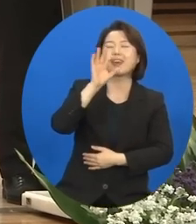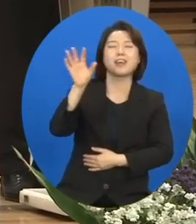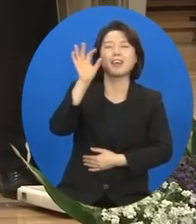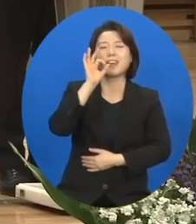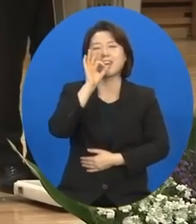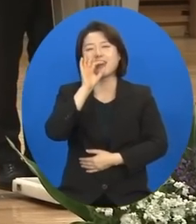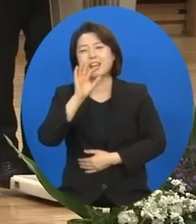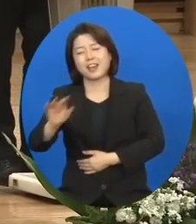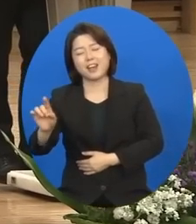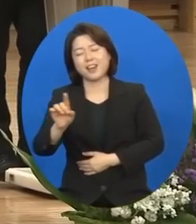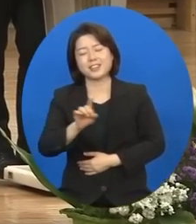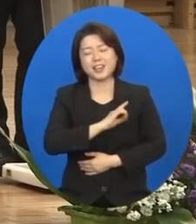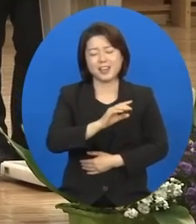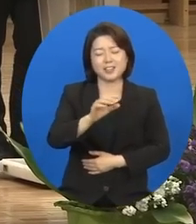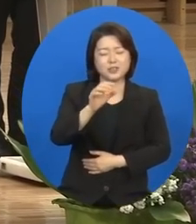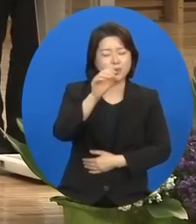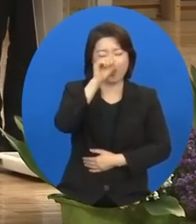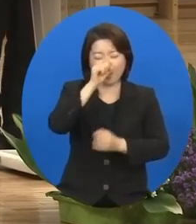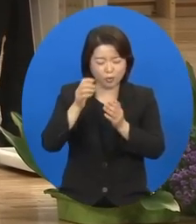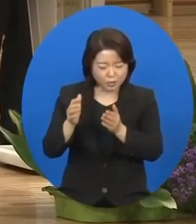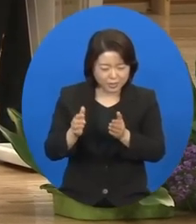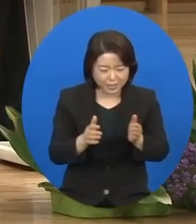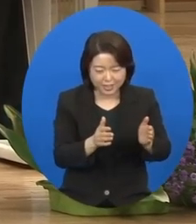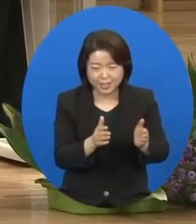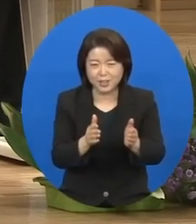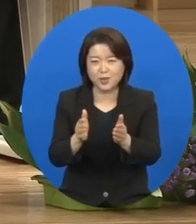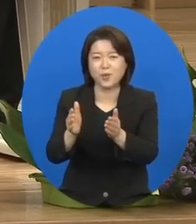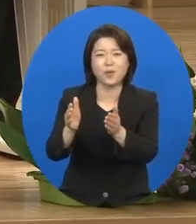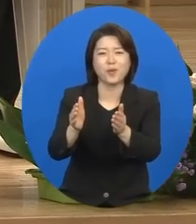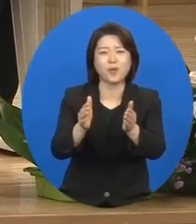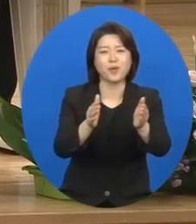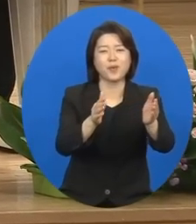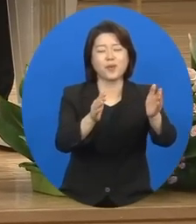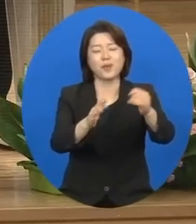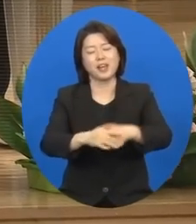못하나. 가장 좋은 길로